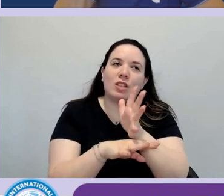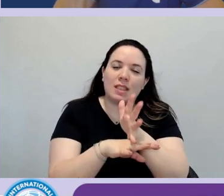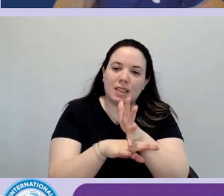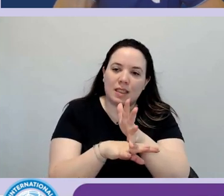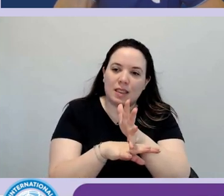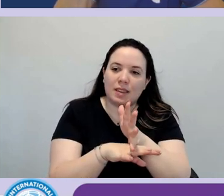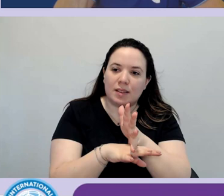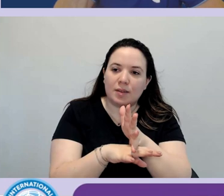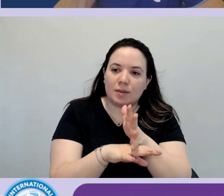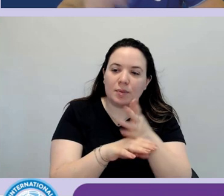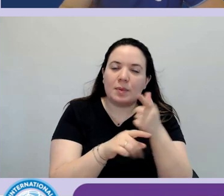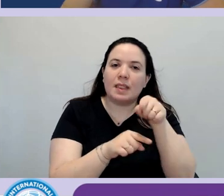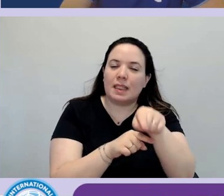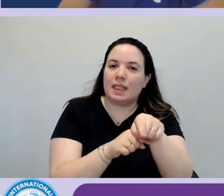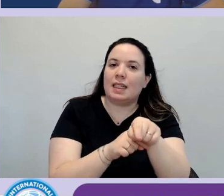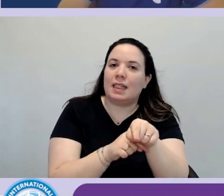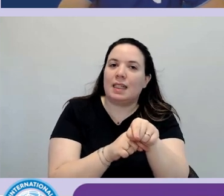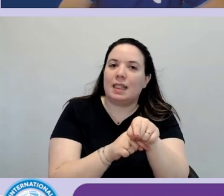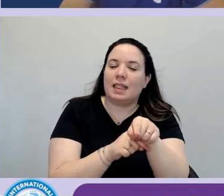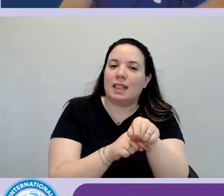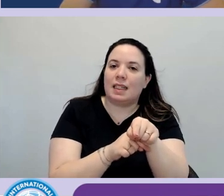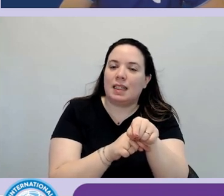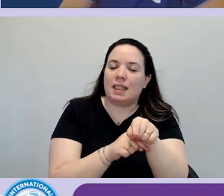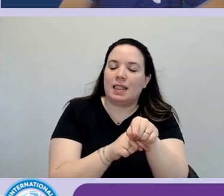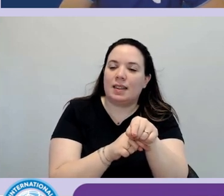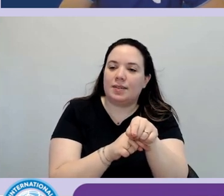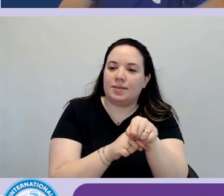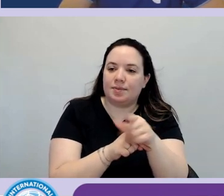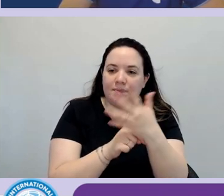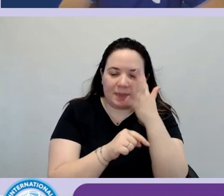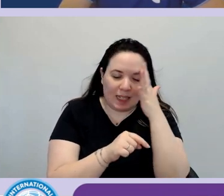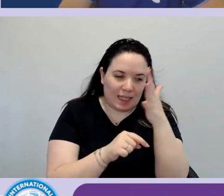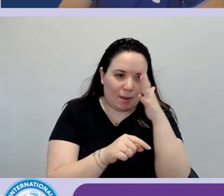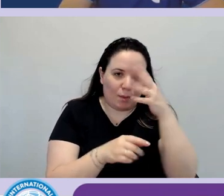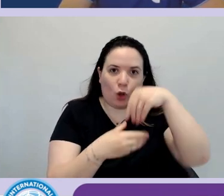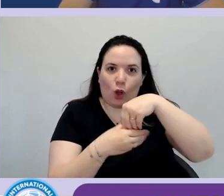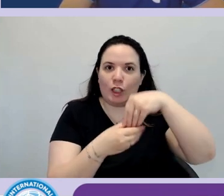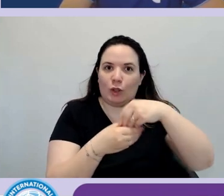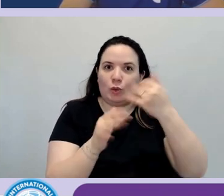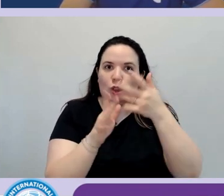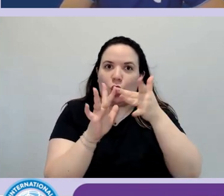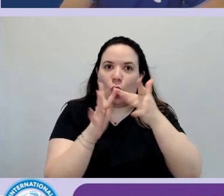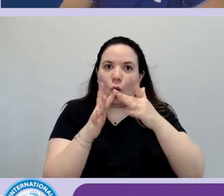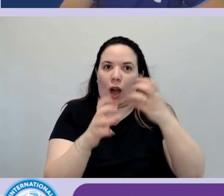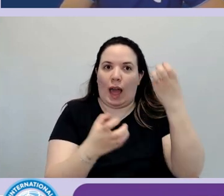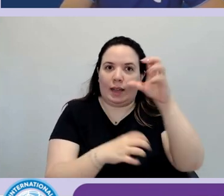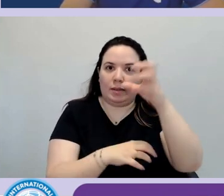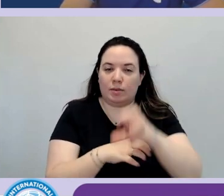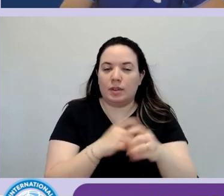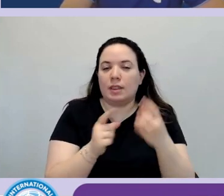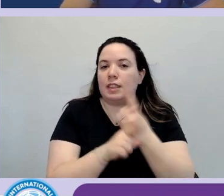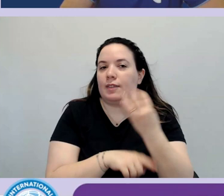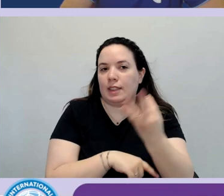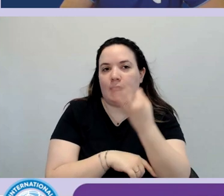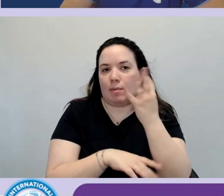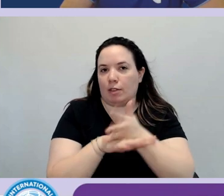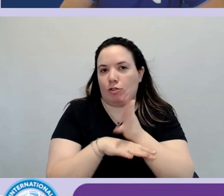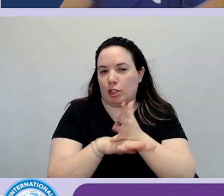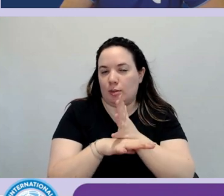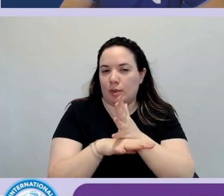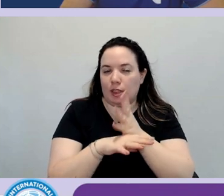sia The Line quindi tutto quello che va pubblicato ad esempio online va ragionato anche in quest'ottica